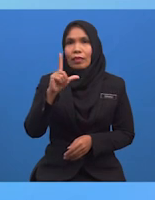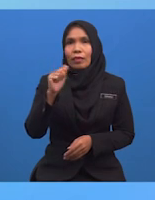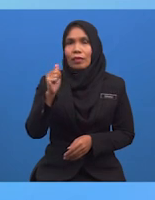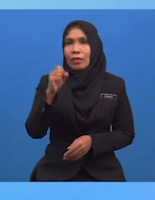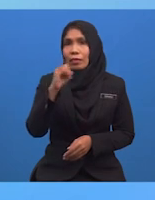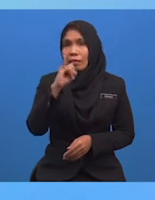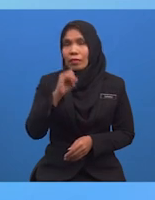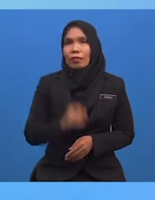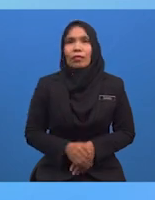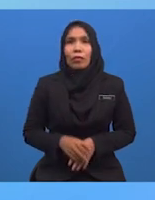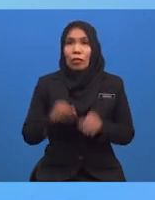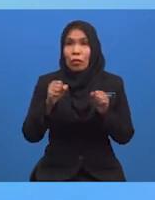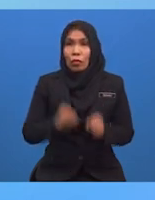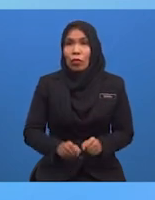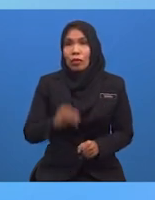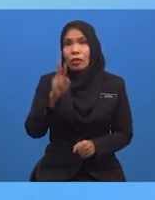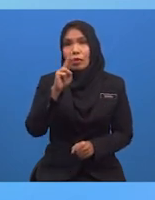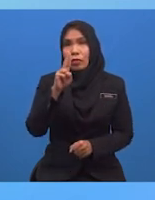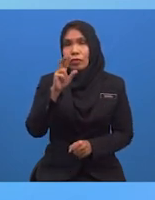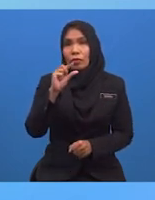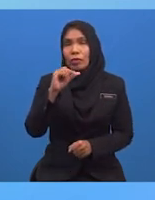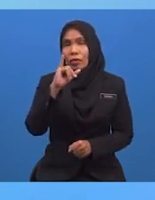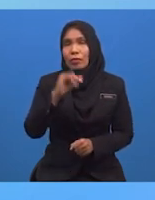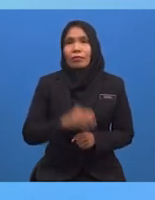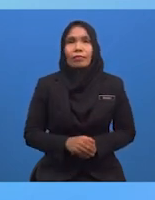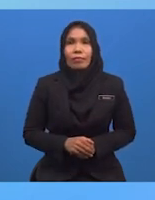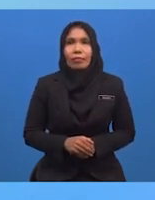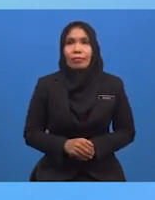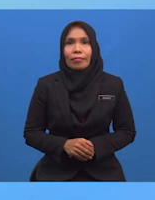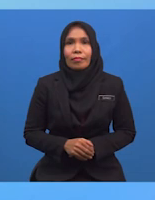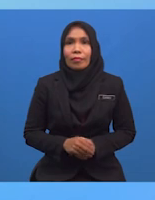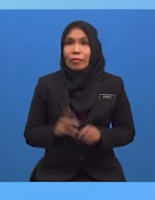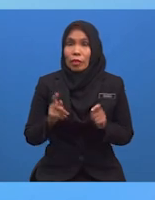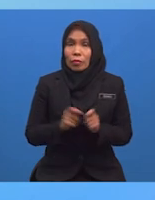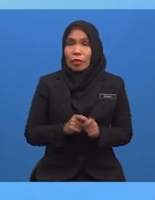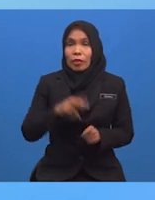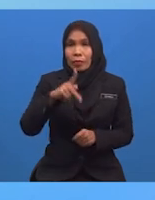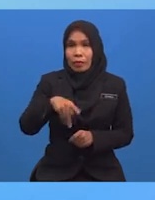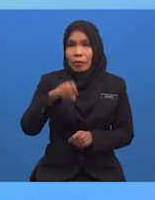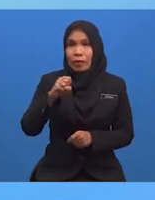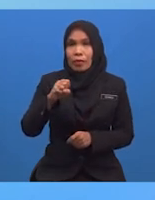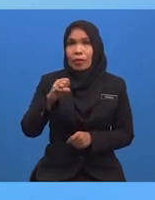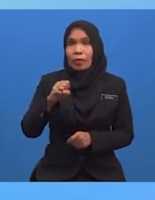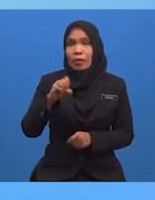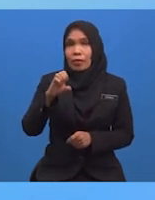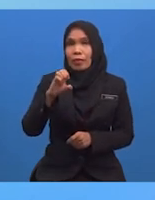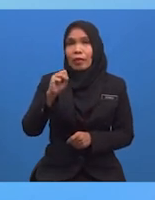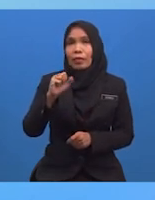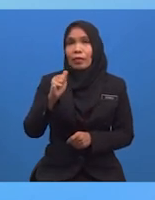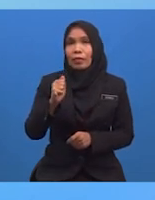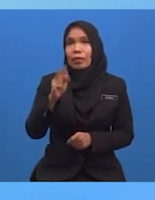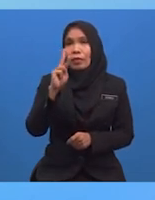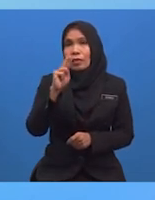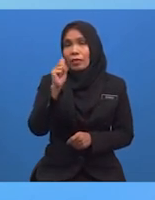merugikan golongan tertentu seperti golongan pesara, kerana pendapatan wang pesara